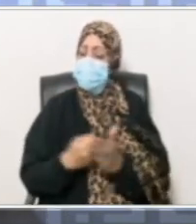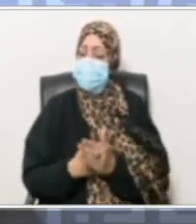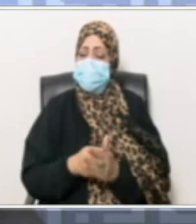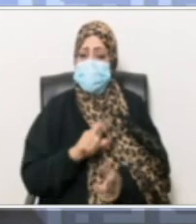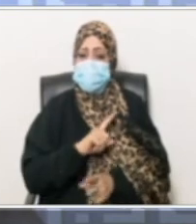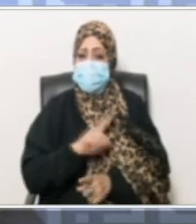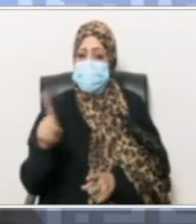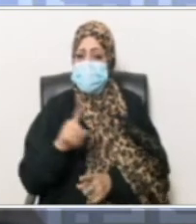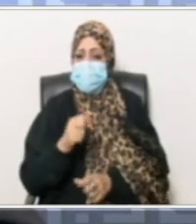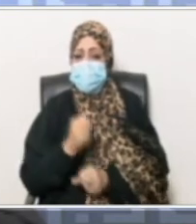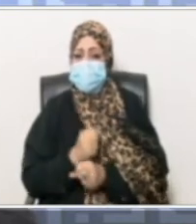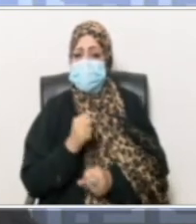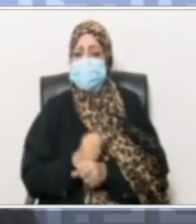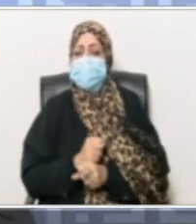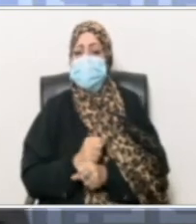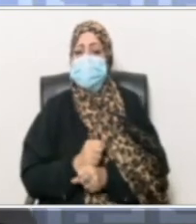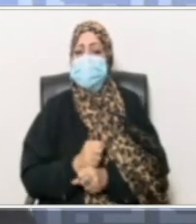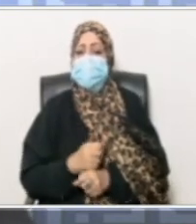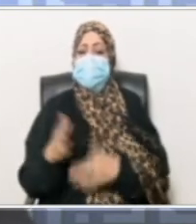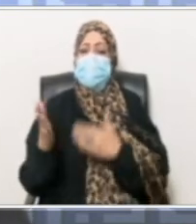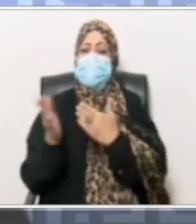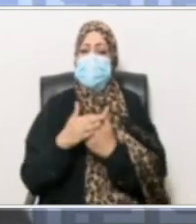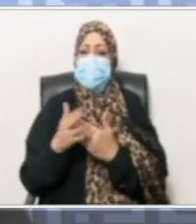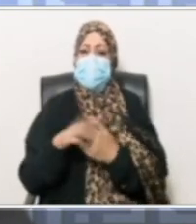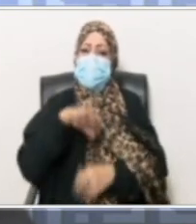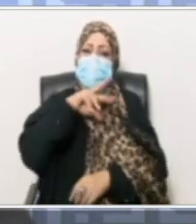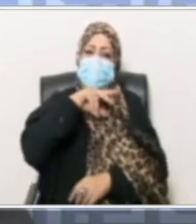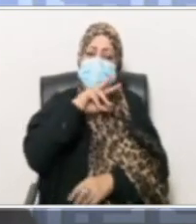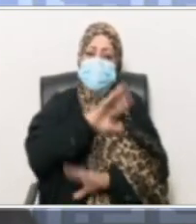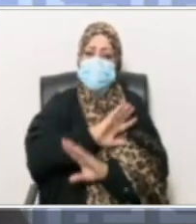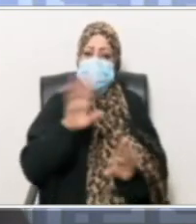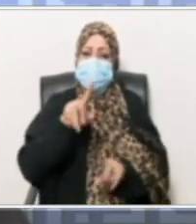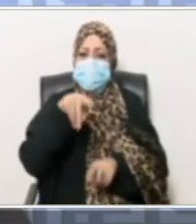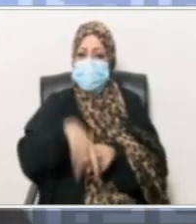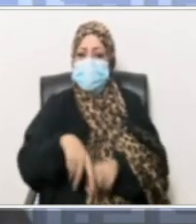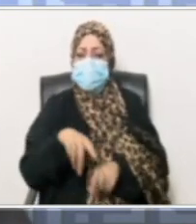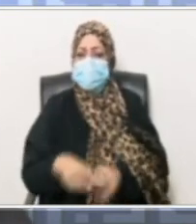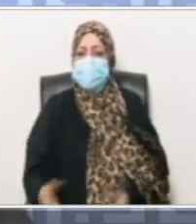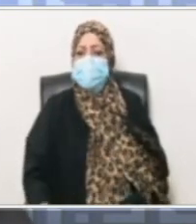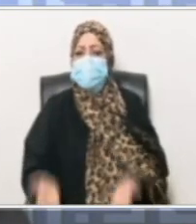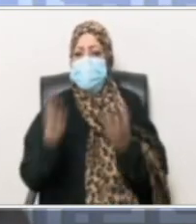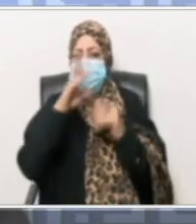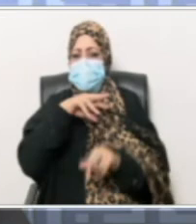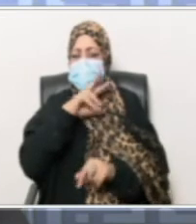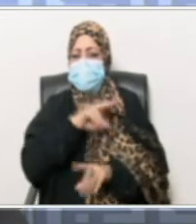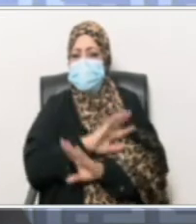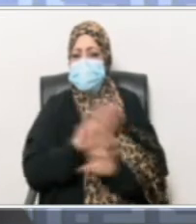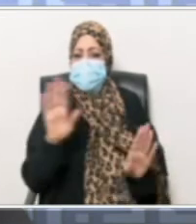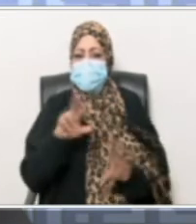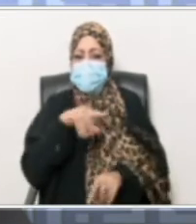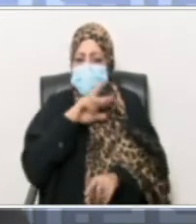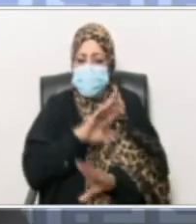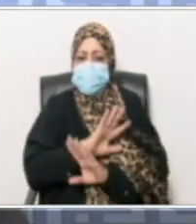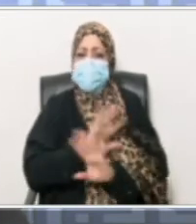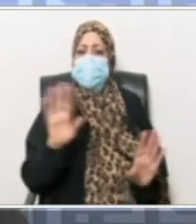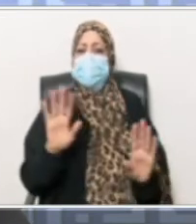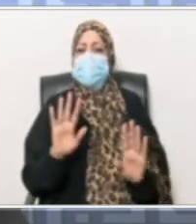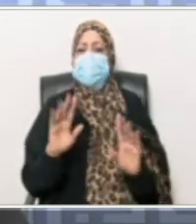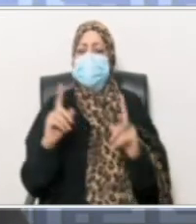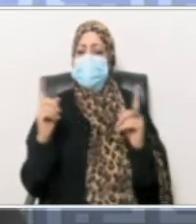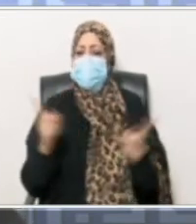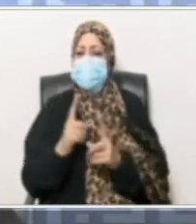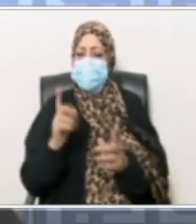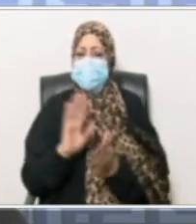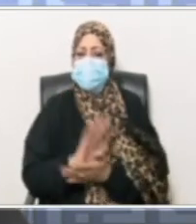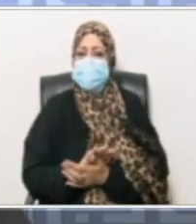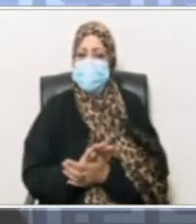للظالم ويرفعونه بس، ليس لهم مهمة غيرها، لا يعرفون مدنية ولا يعرفون كفاح